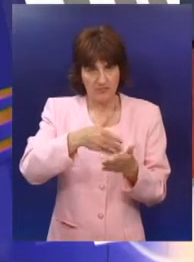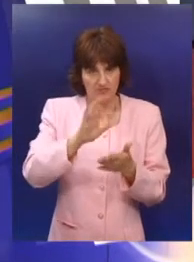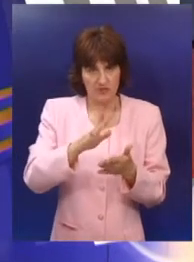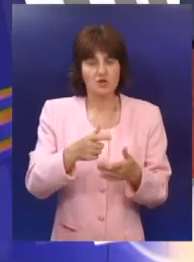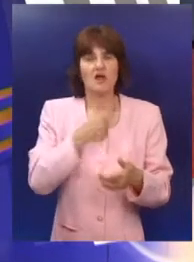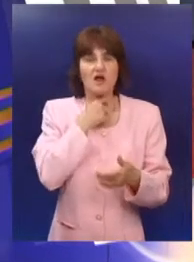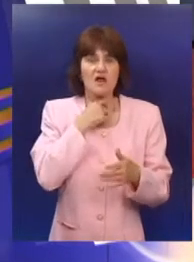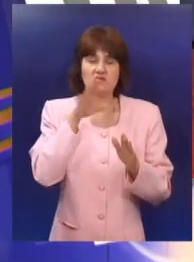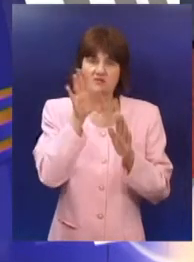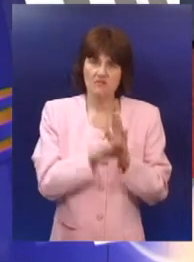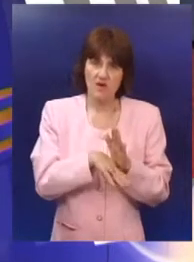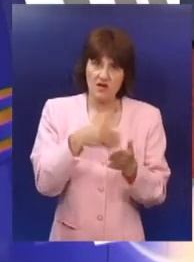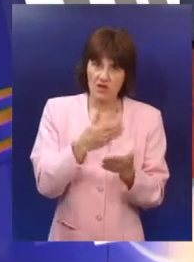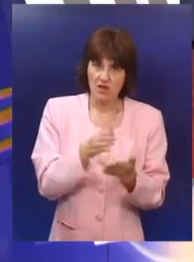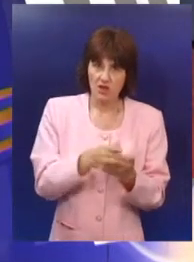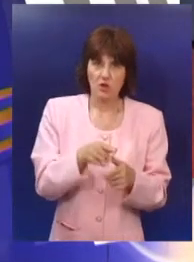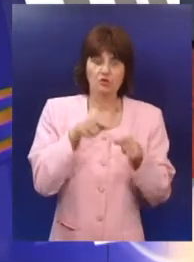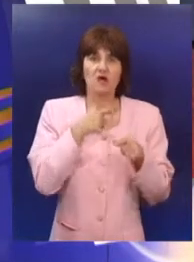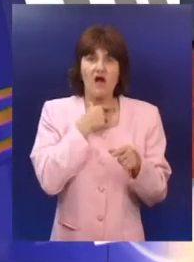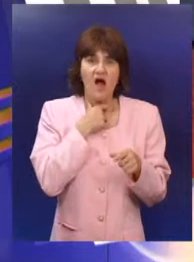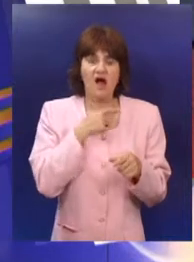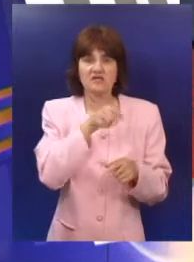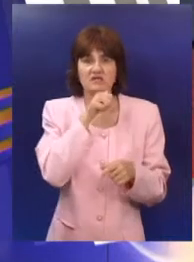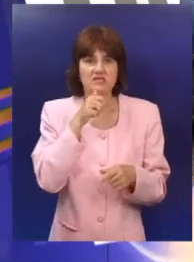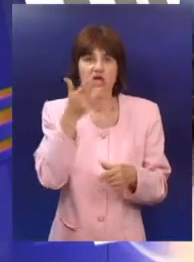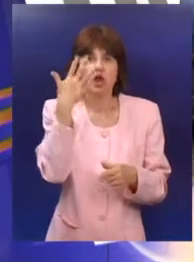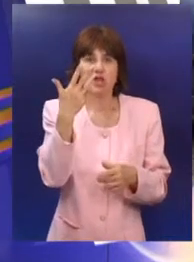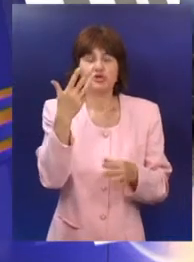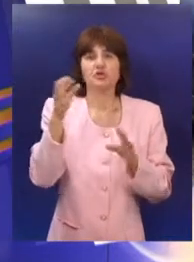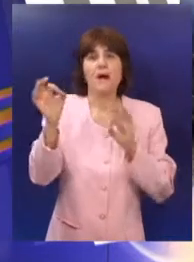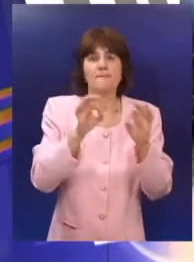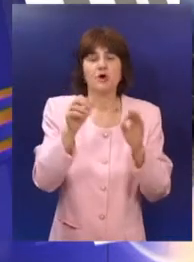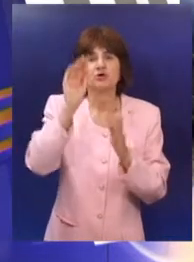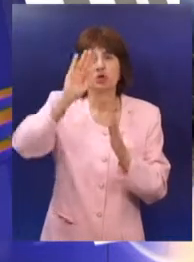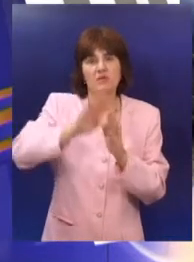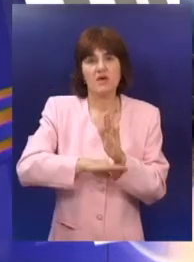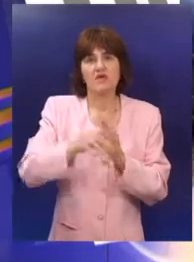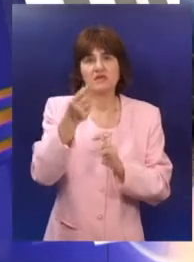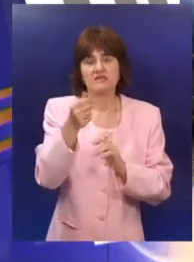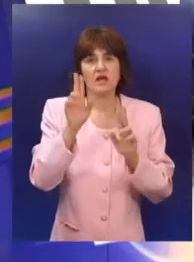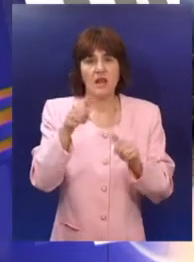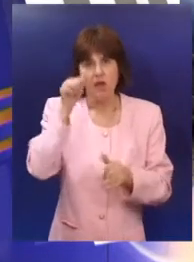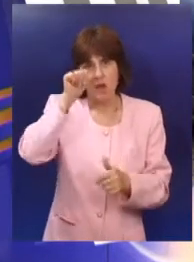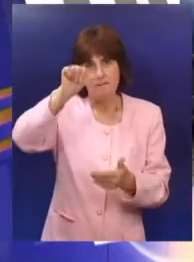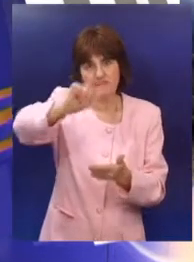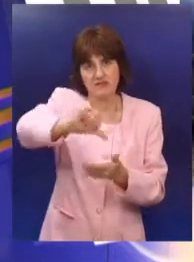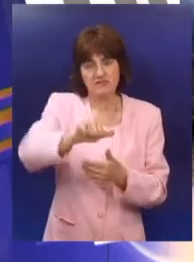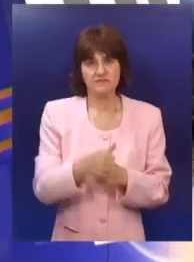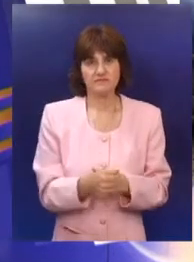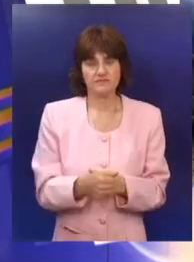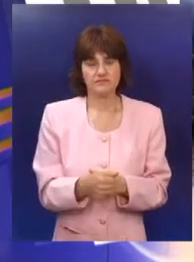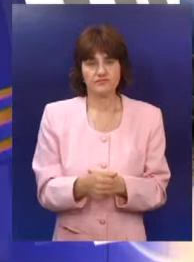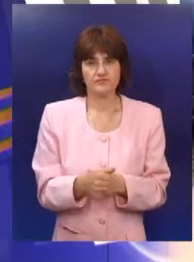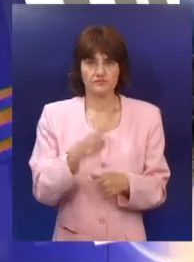gas, ukoliko se uporede cene, gas i dalje važi za 40% jeftinije gorivo od benzina. Osetna